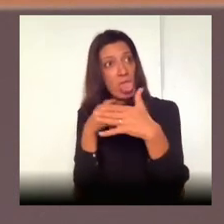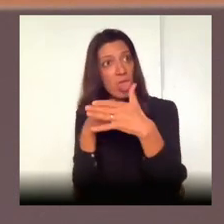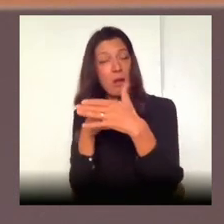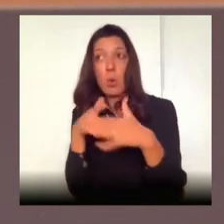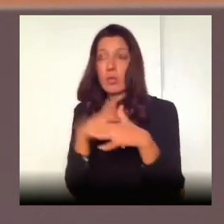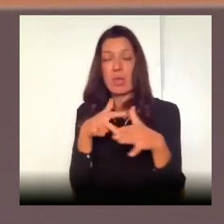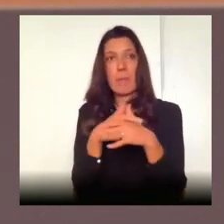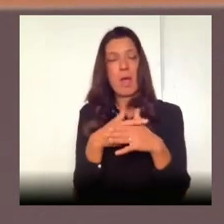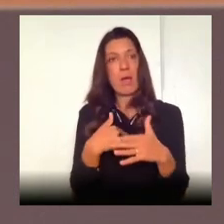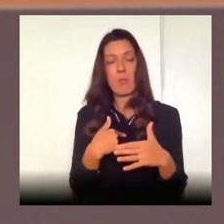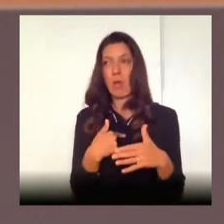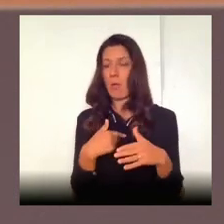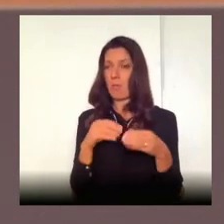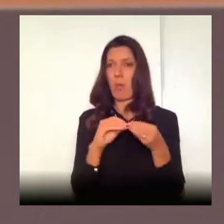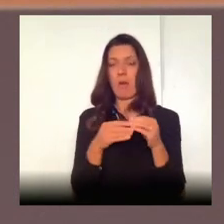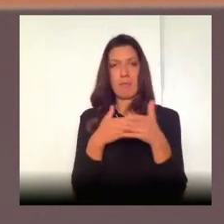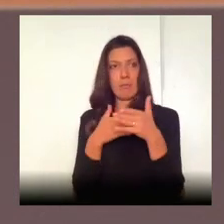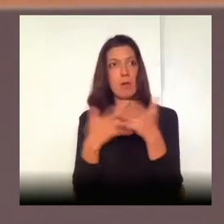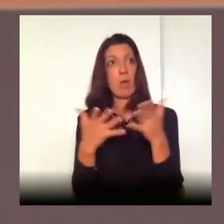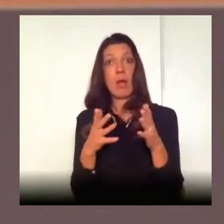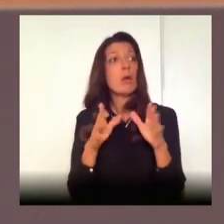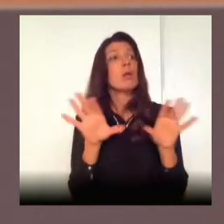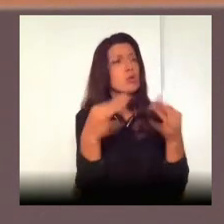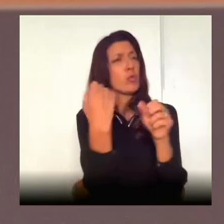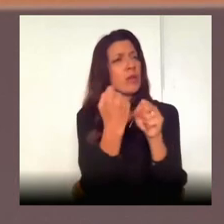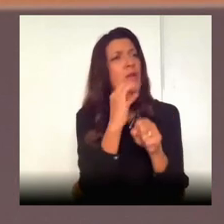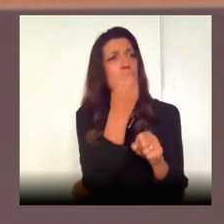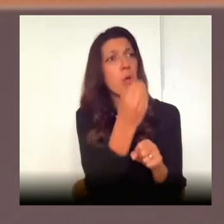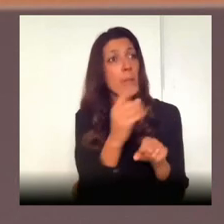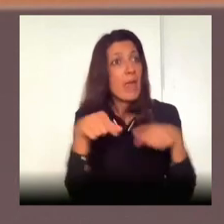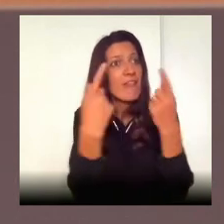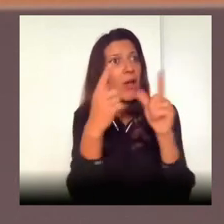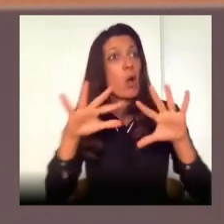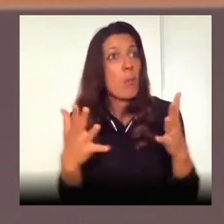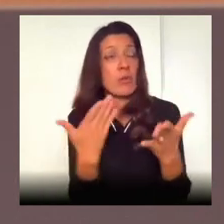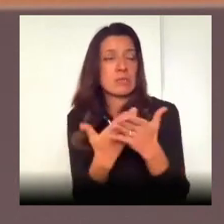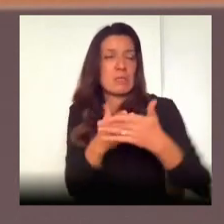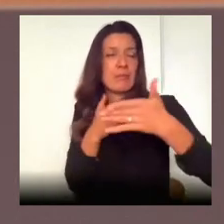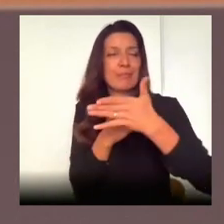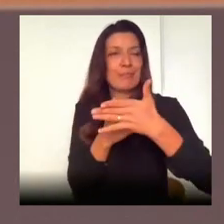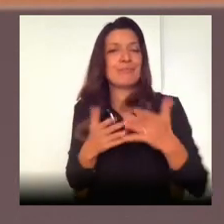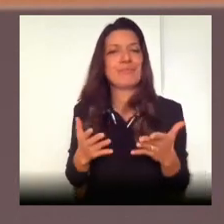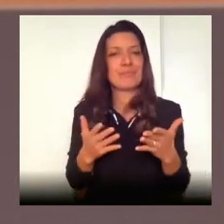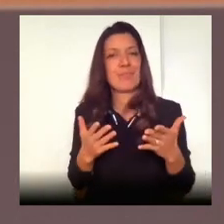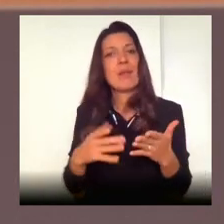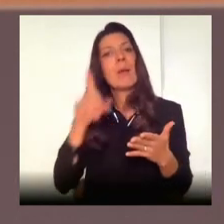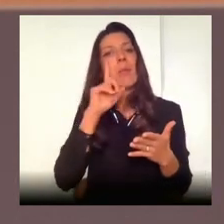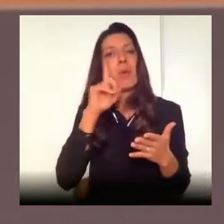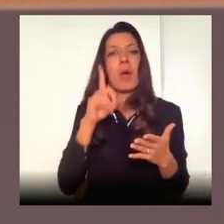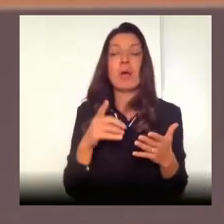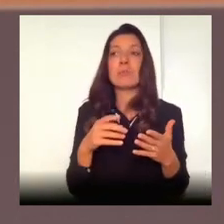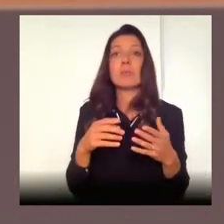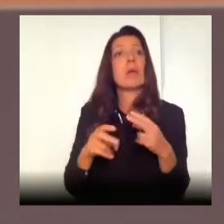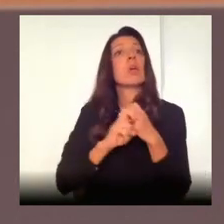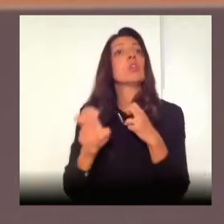handicap, moi, ce qui me posait problème, c'est pas de trouver un travail, c'est de pouvoir m'y rendre. Donc, parce que tous les transports en